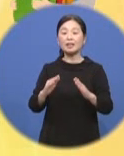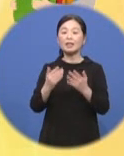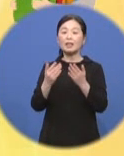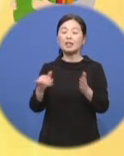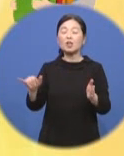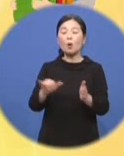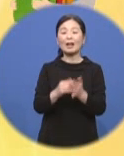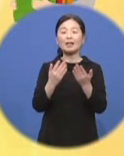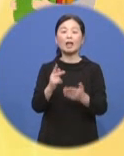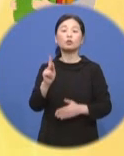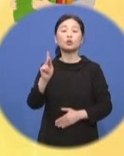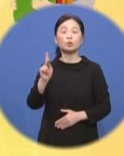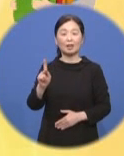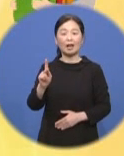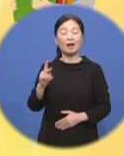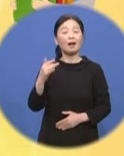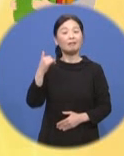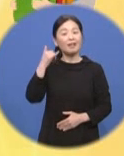電話